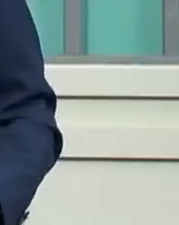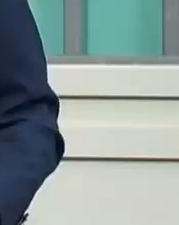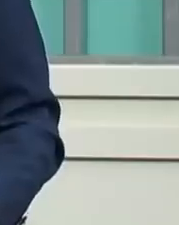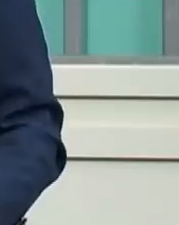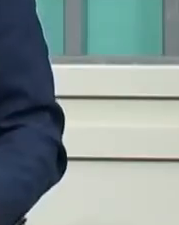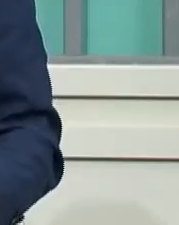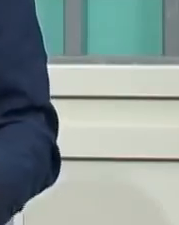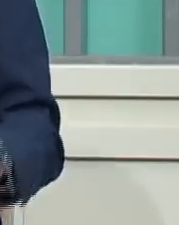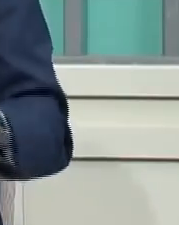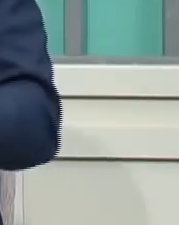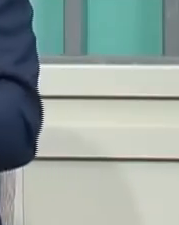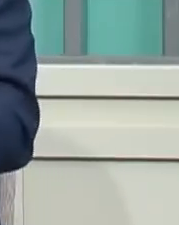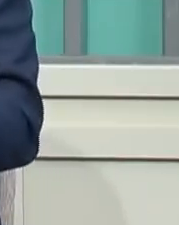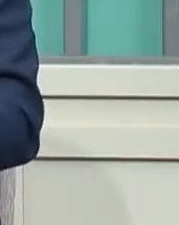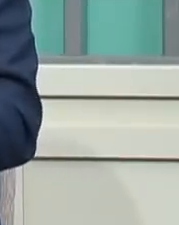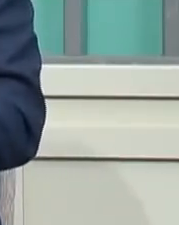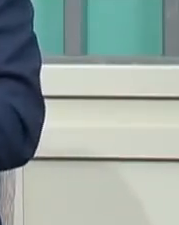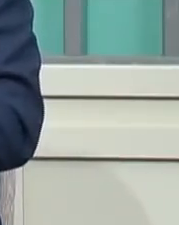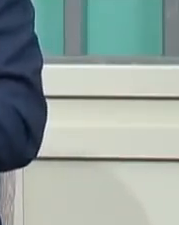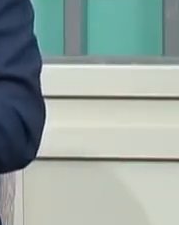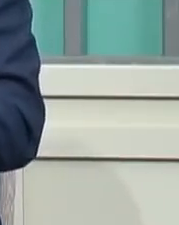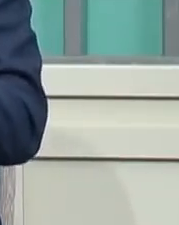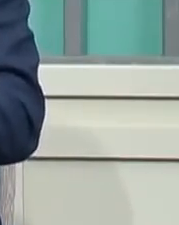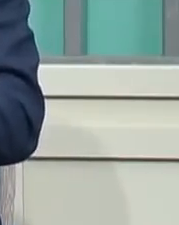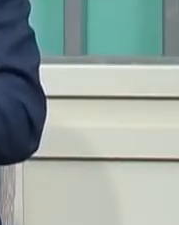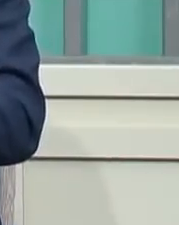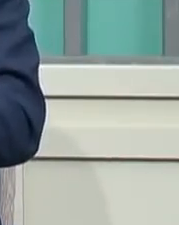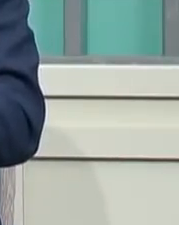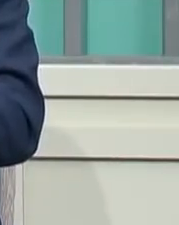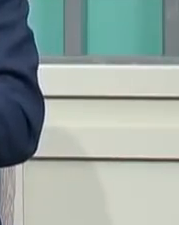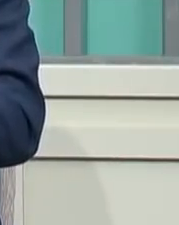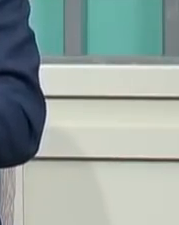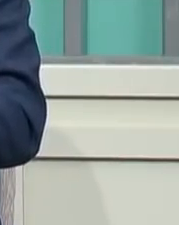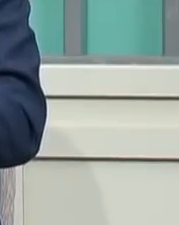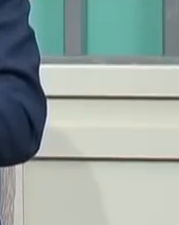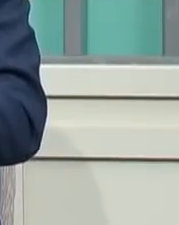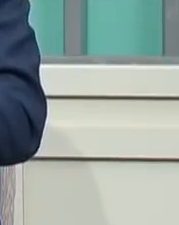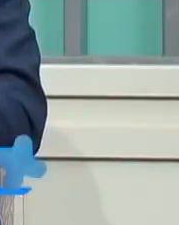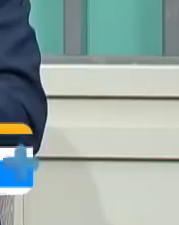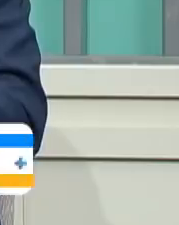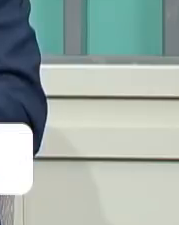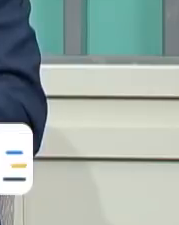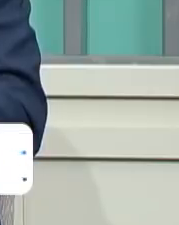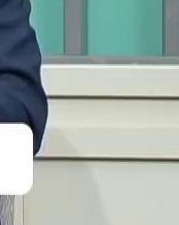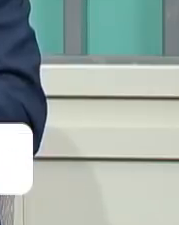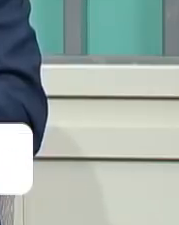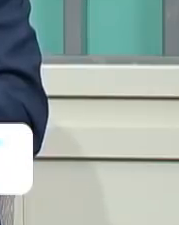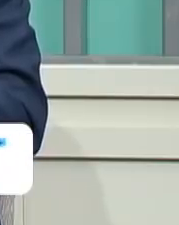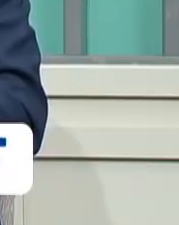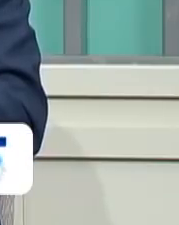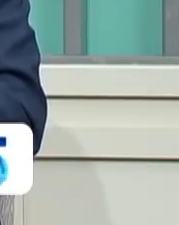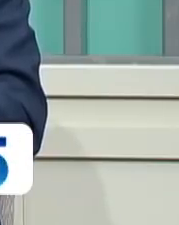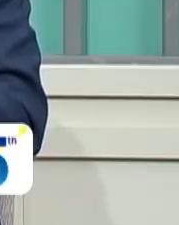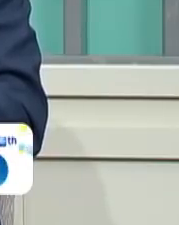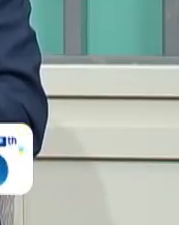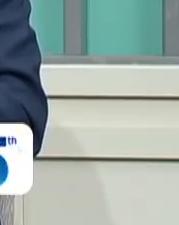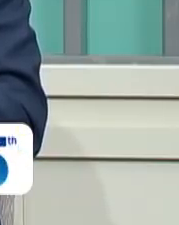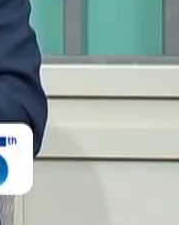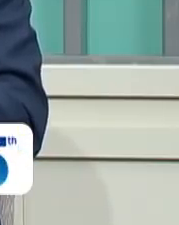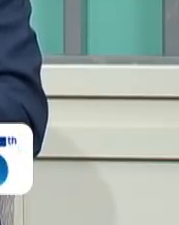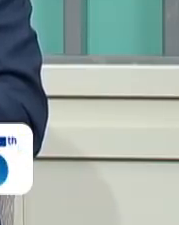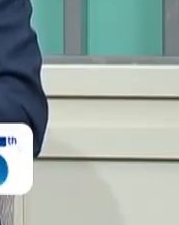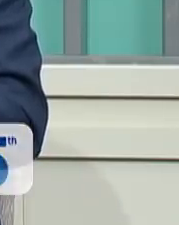폭풍 속의 은혜. 네. 28권 책을 쓰셨는데 이게 28번째 신간이거든요. 네, 그렇습니다. 여러분 이거 저 꼭 한번 보세요.